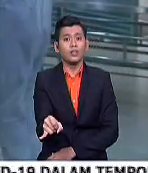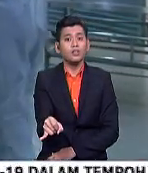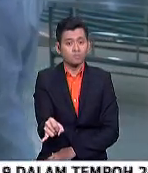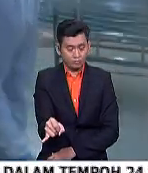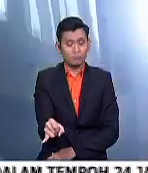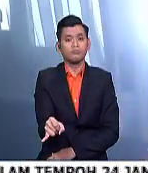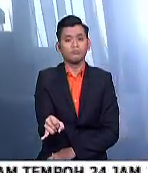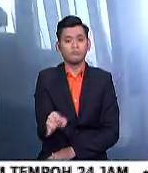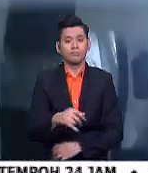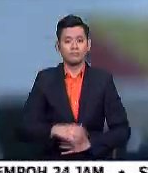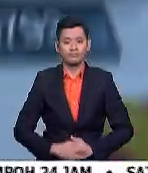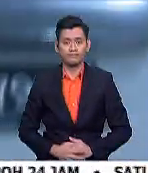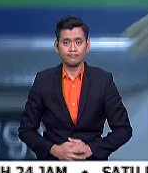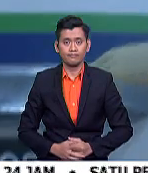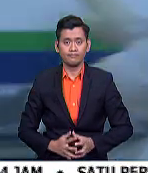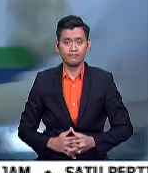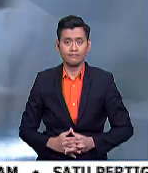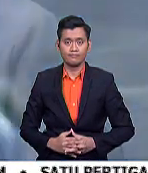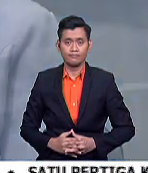pemergian pesakit ini.